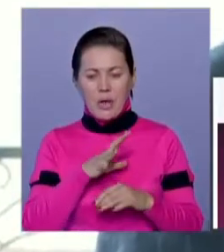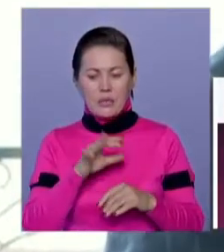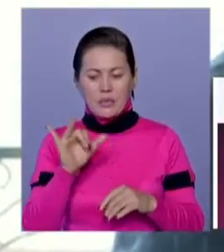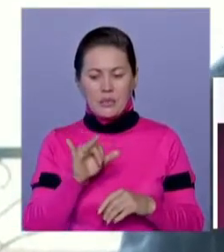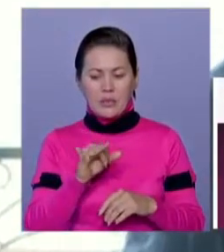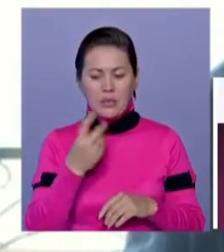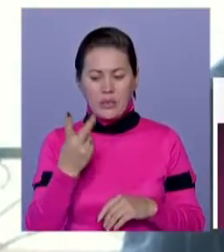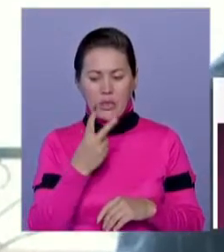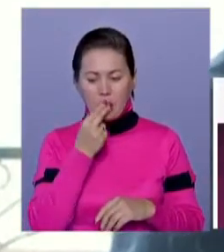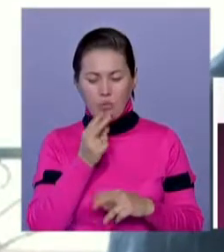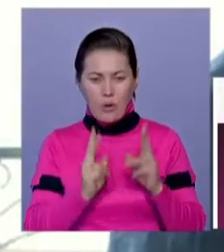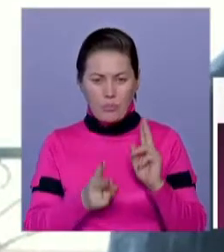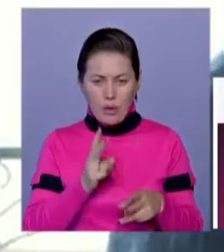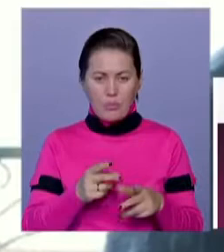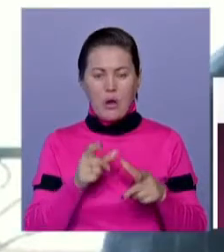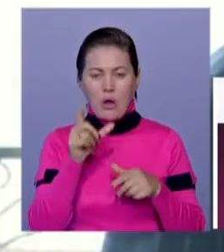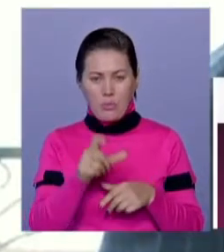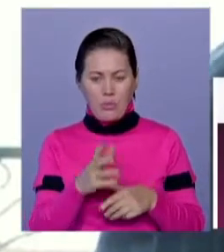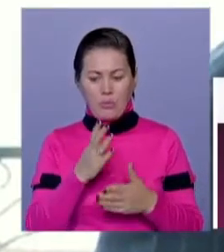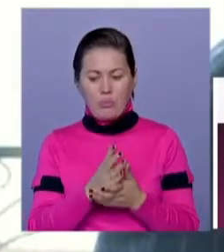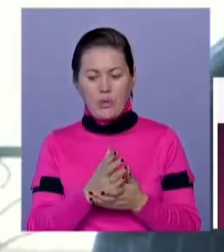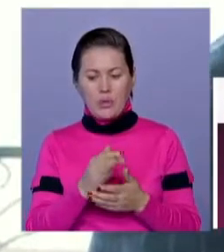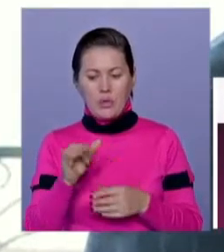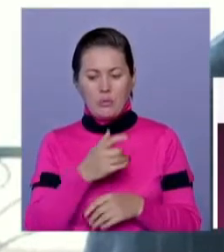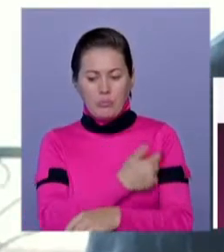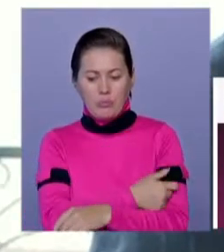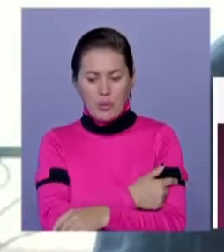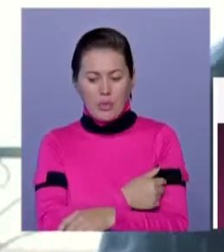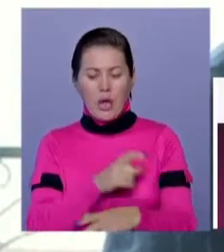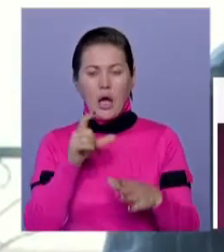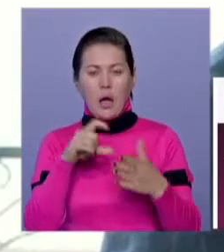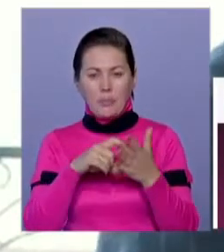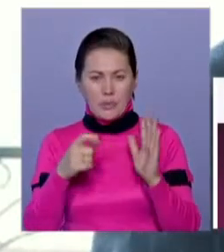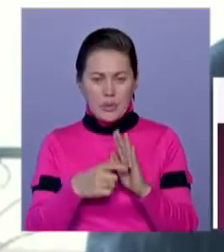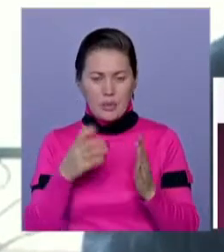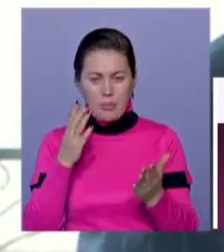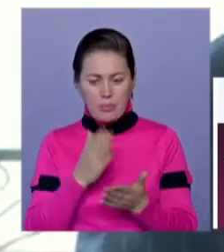2 аспазшы бар, медицина кабинеті бар,